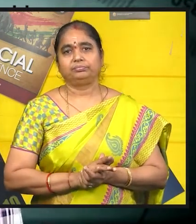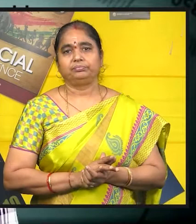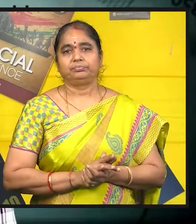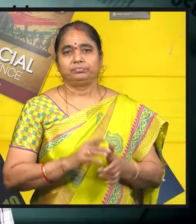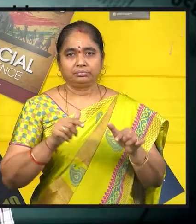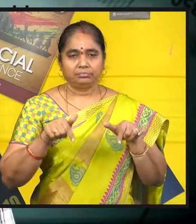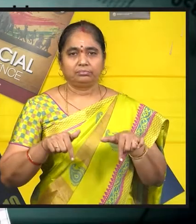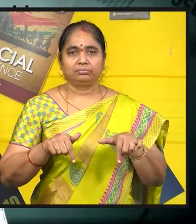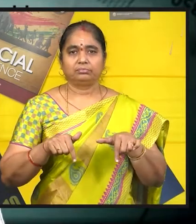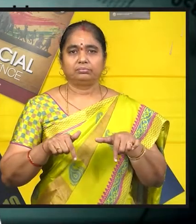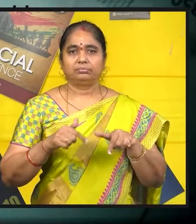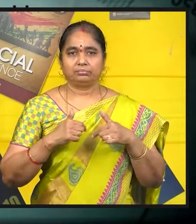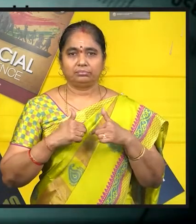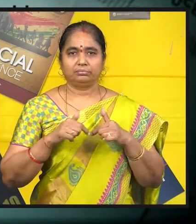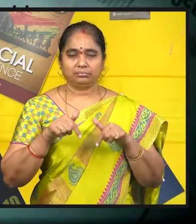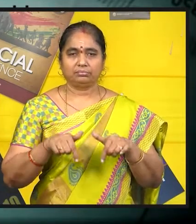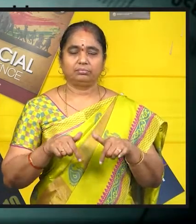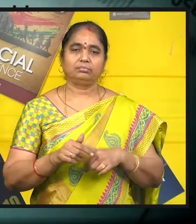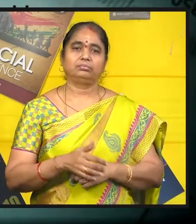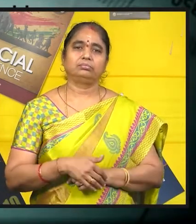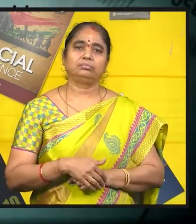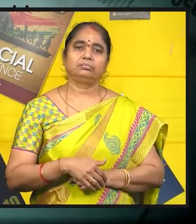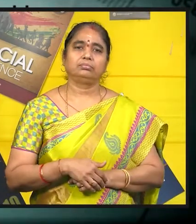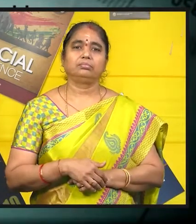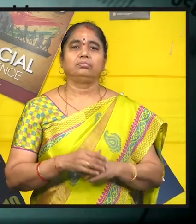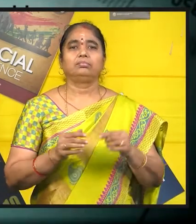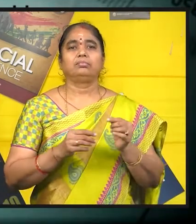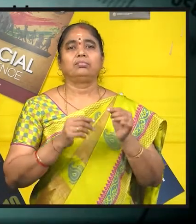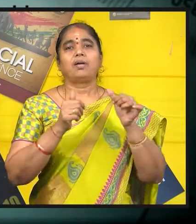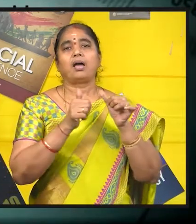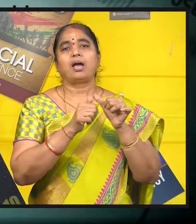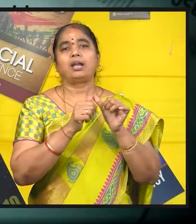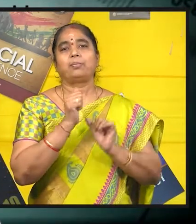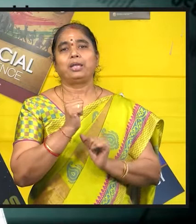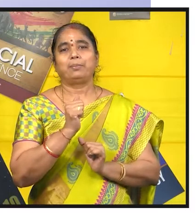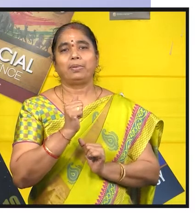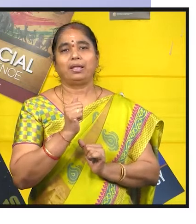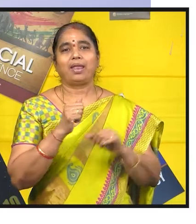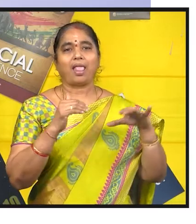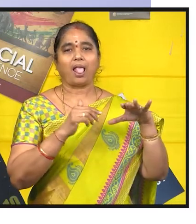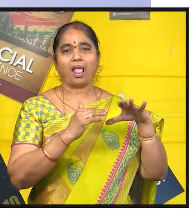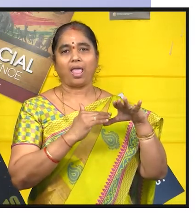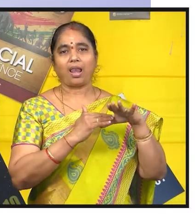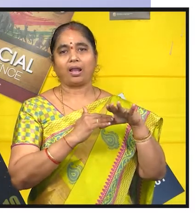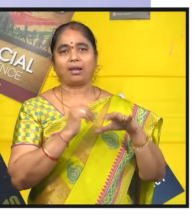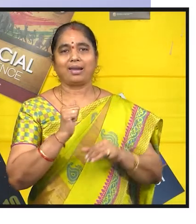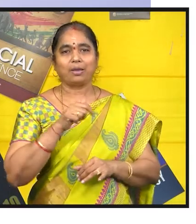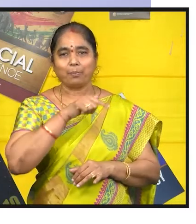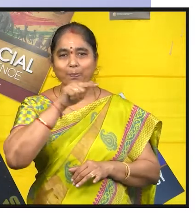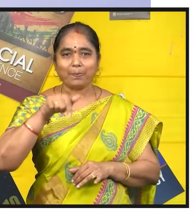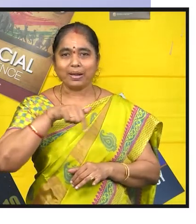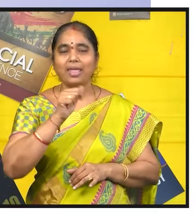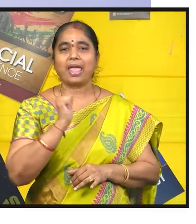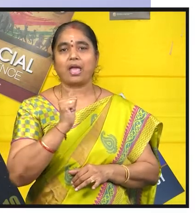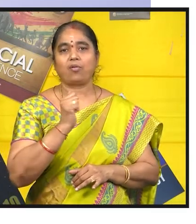சரி, இப்பொழுது நாம் இந்த அணுவில் எவ்வாறு எலக்ட்ரான்கள் அமைகிறது என்பதனை